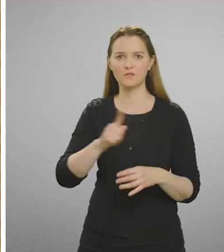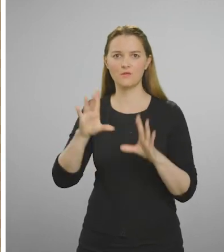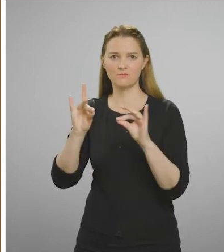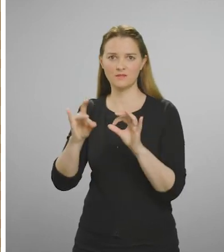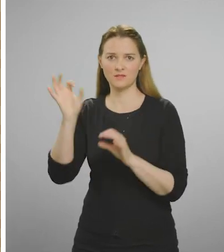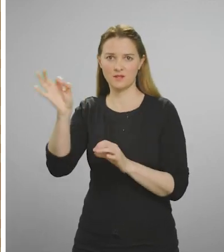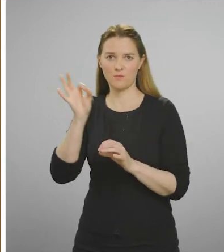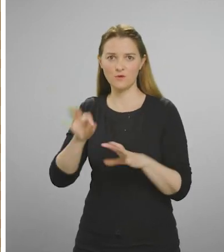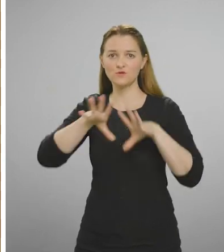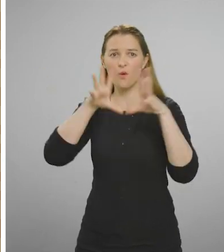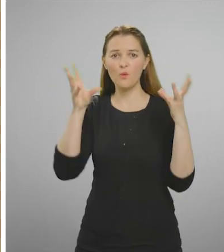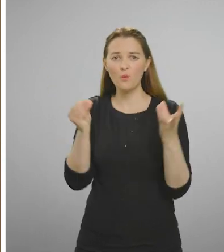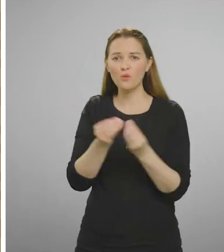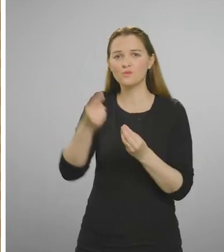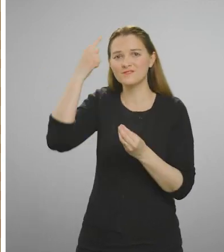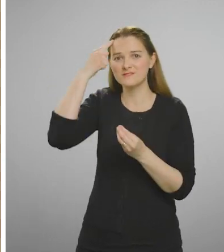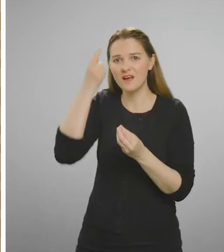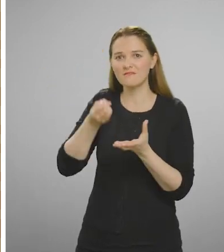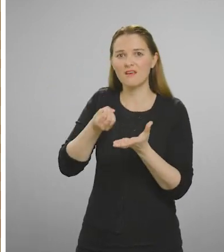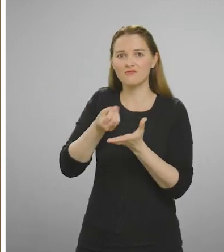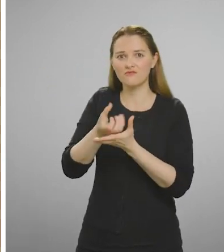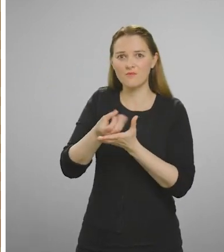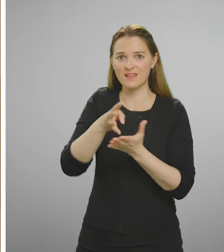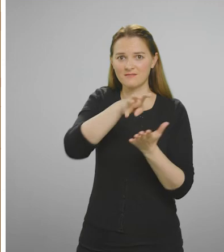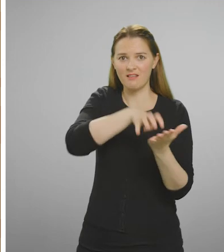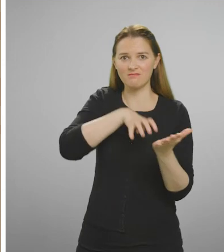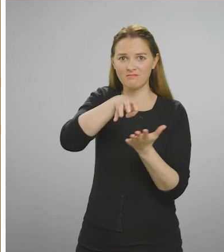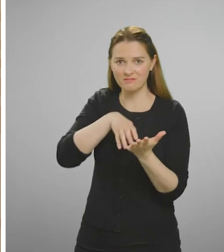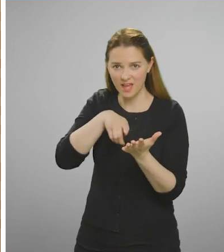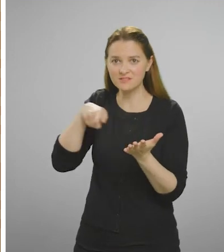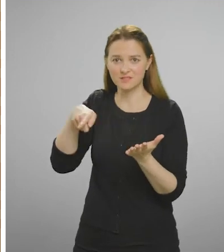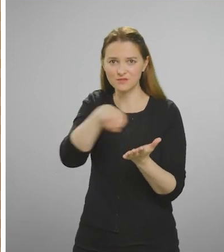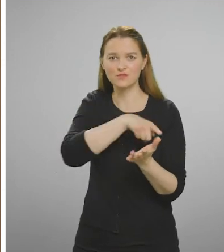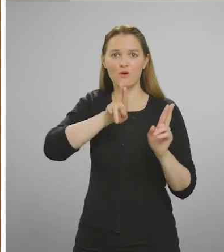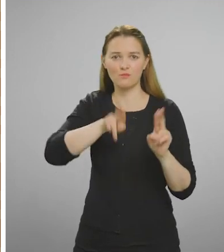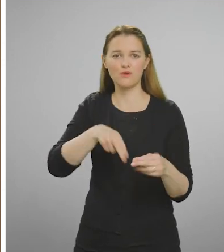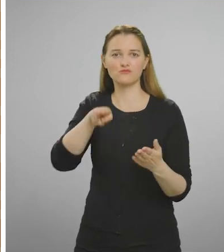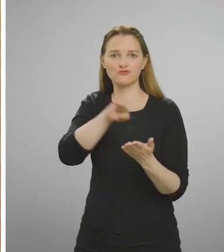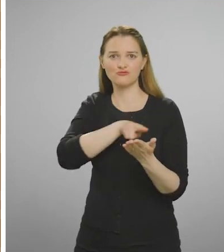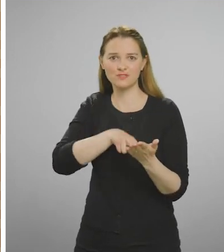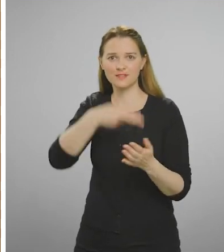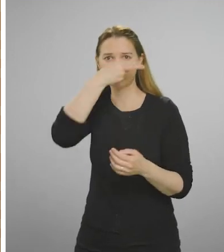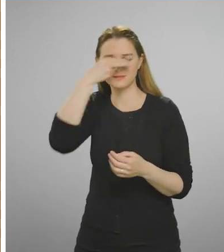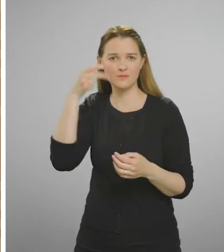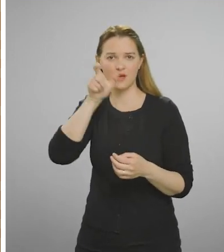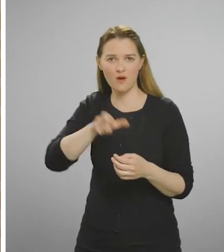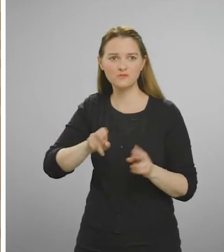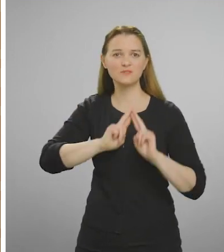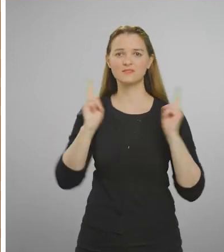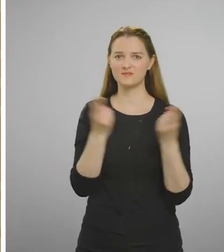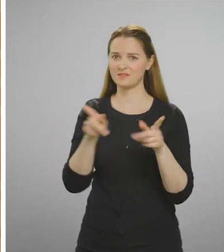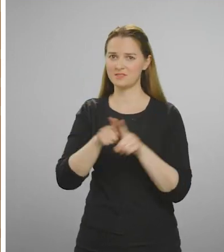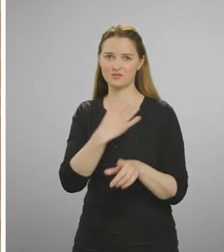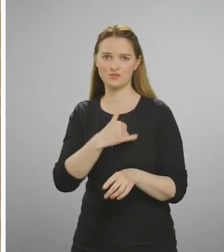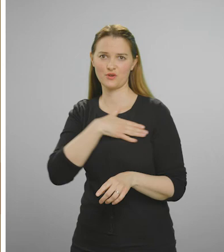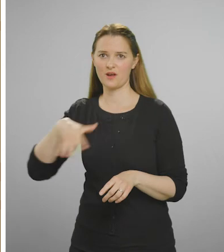to da je tek između 5 i 10% ukupnog znanja i informacija na standardnom tisku dostupno slijepim osobama,